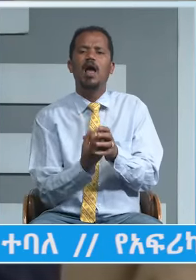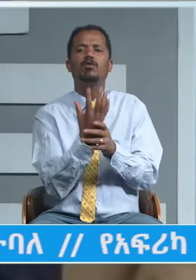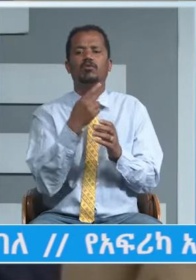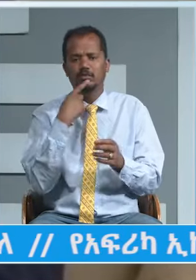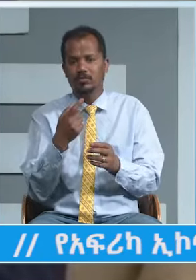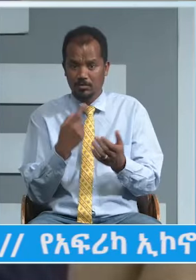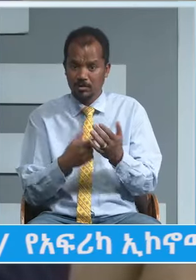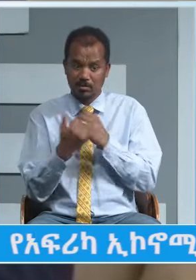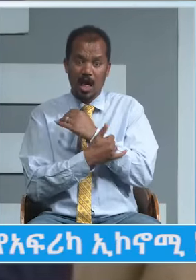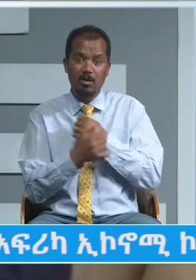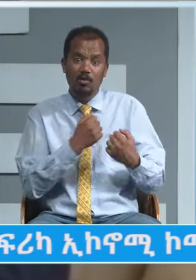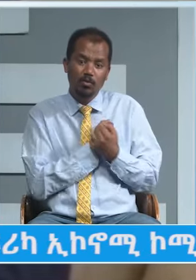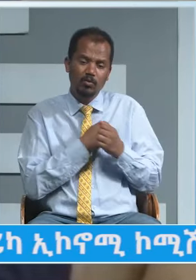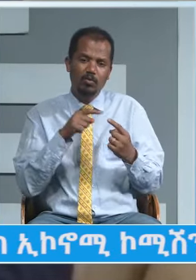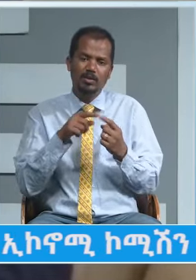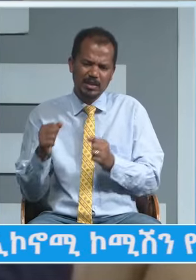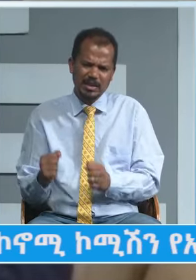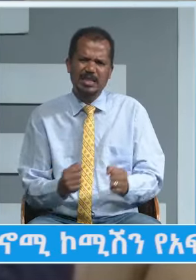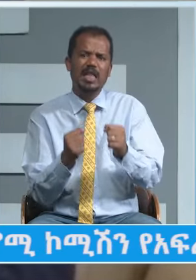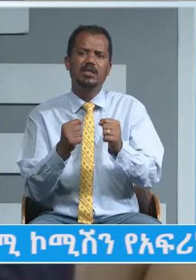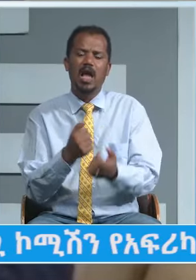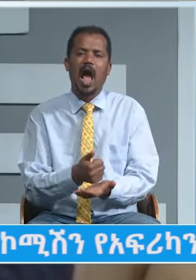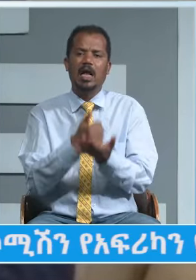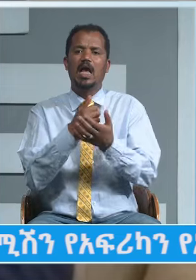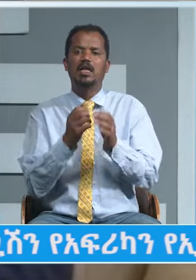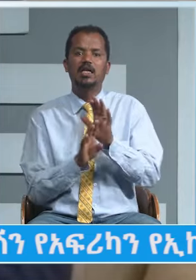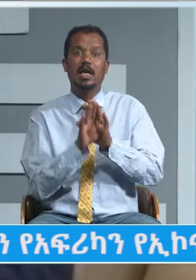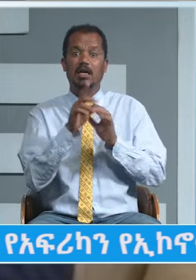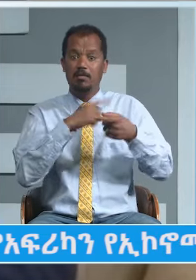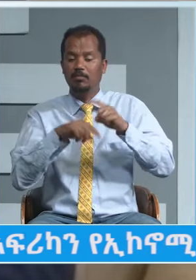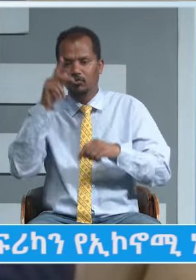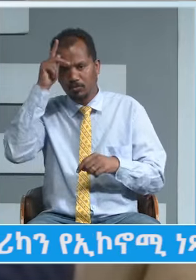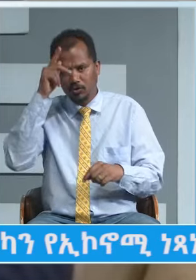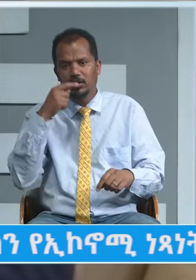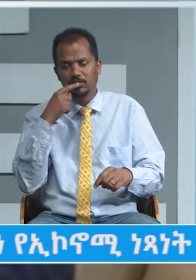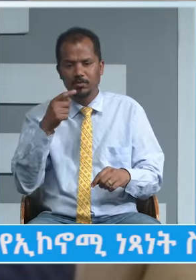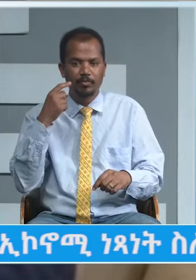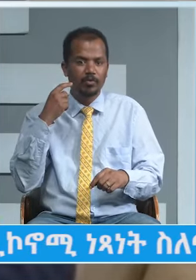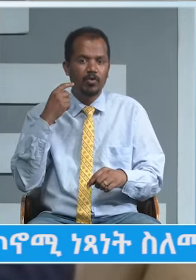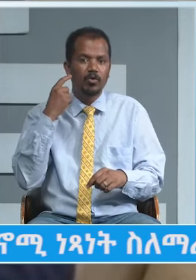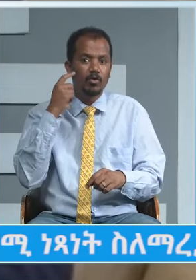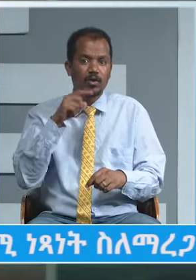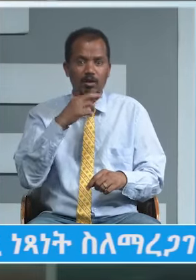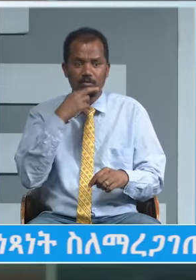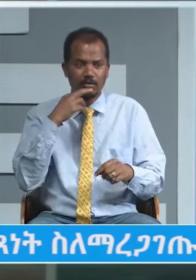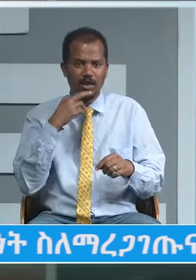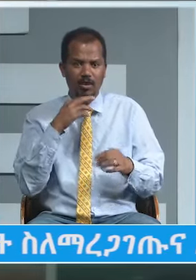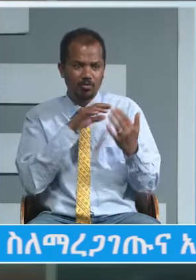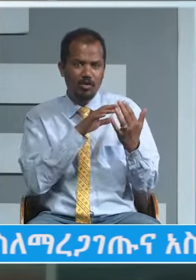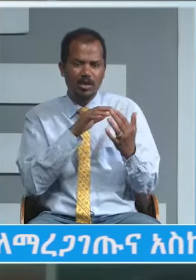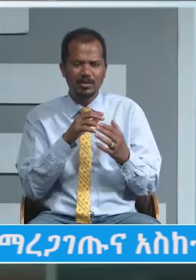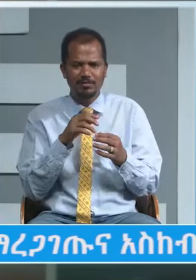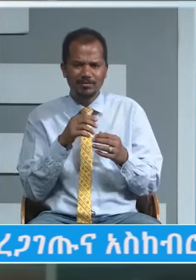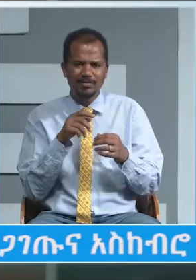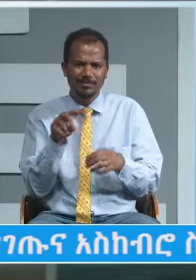ማደጉን ተናግረዋል። በዚህም የሀገራት ወዳጅነት ወደ ስትራቴጂያዊ አጋርነት እያደገ መምጣቱን ፑቲን አመልክተዋል። በዩክሬን ሩሲያ ጦርነት ገለልተኛ